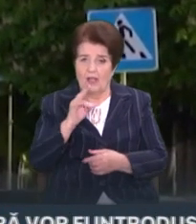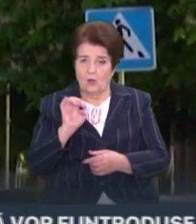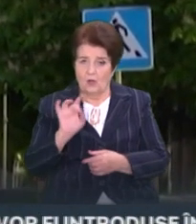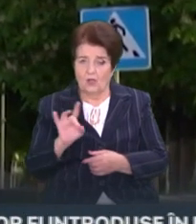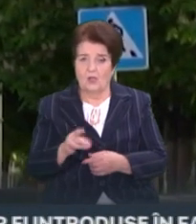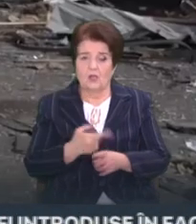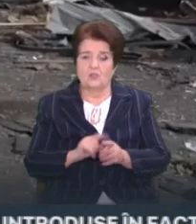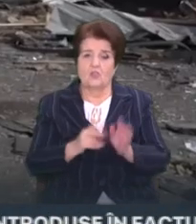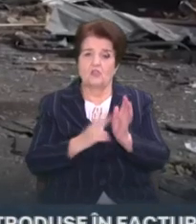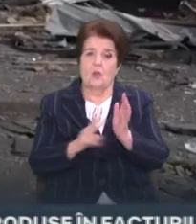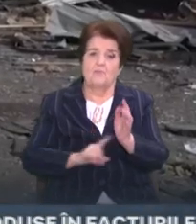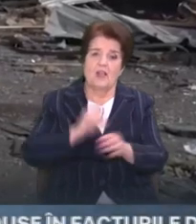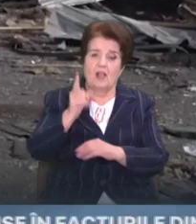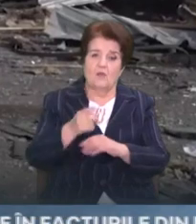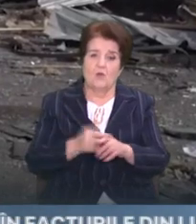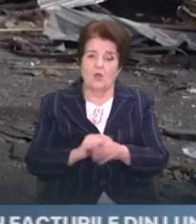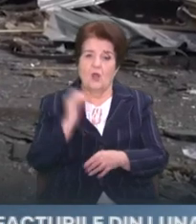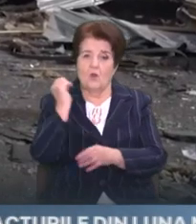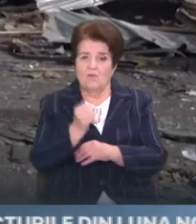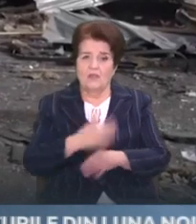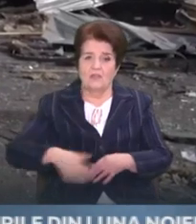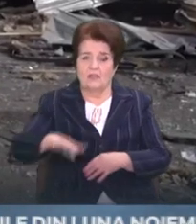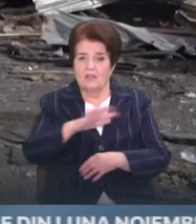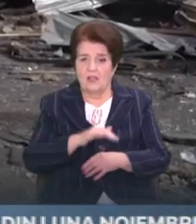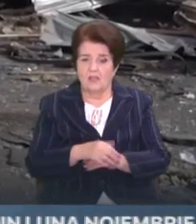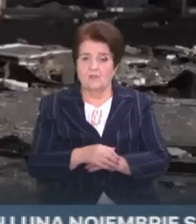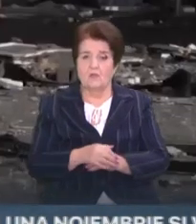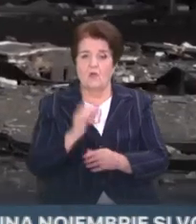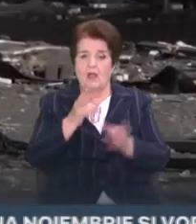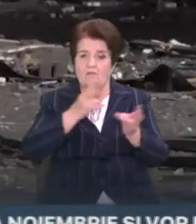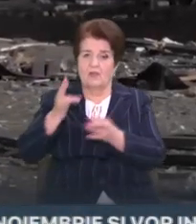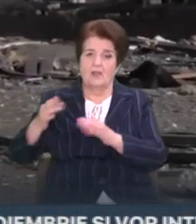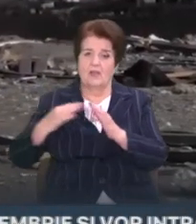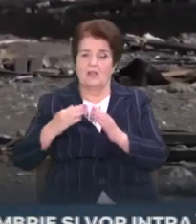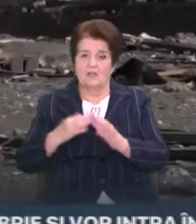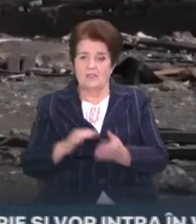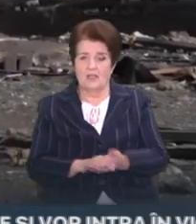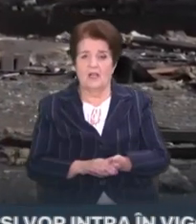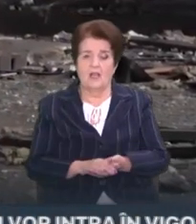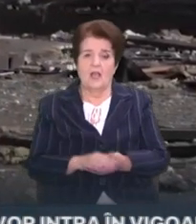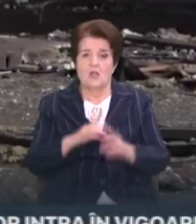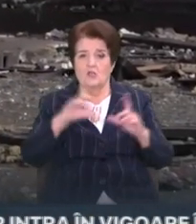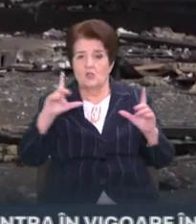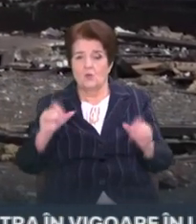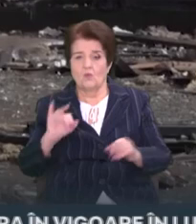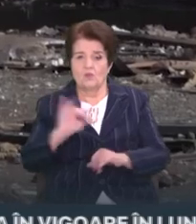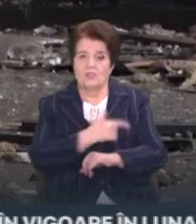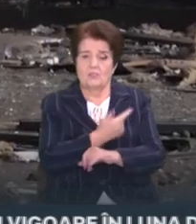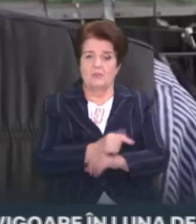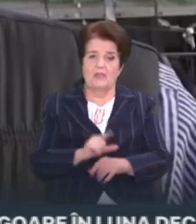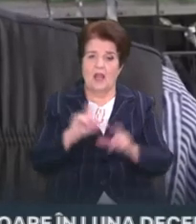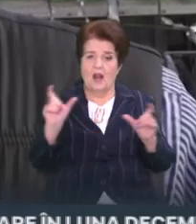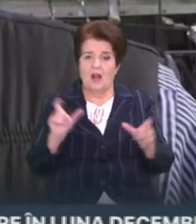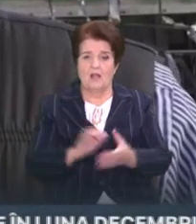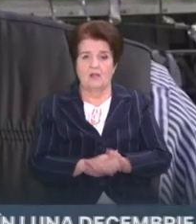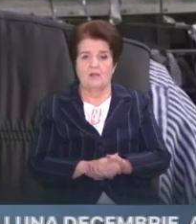și 7 rachete S-300, lovind un teren de fotbal și avariind clădiri rezidențiale, 2 școli și un spital.